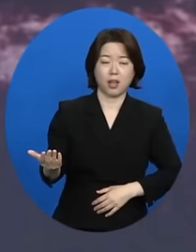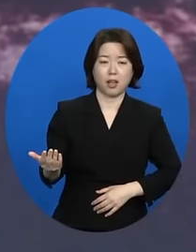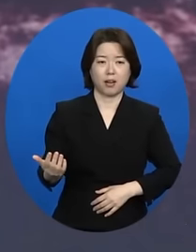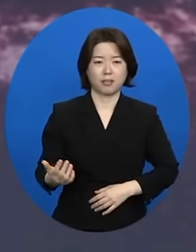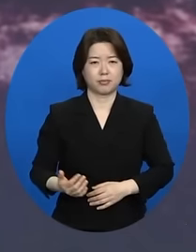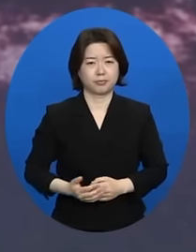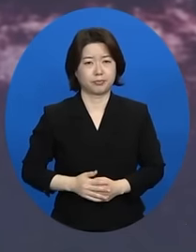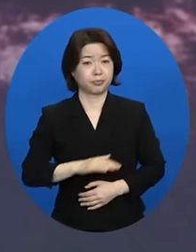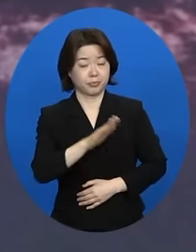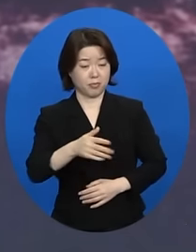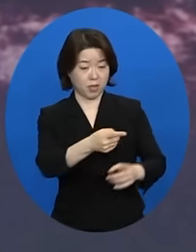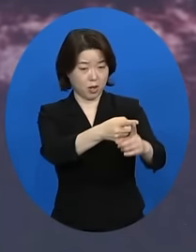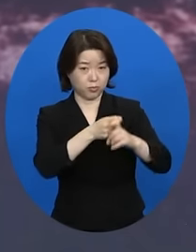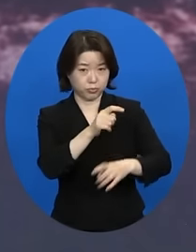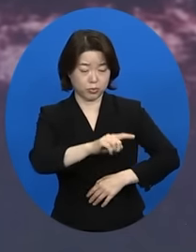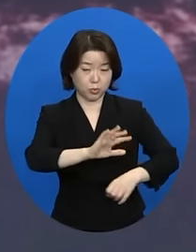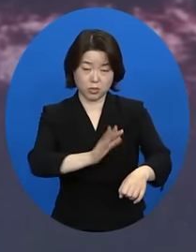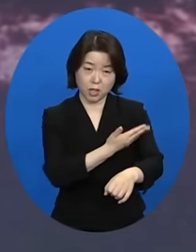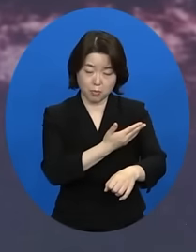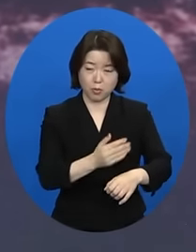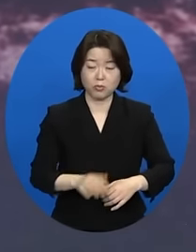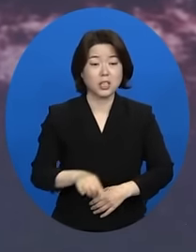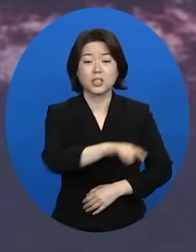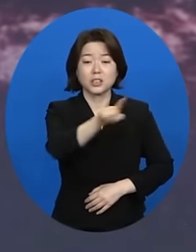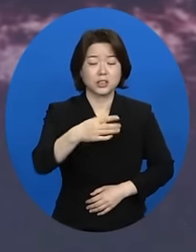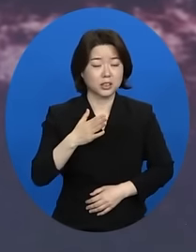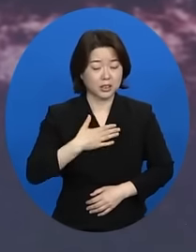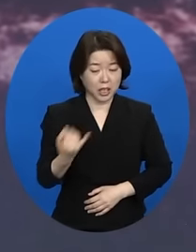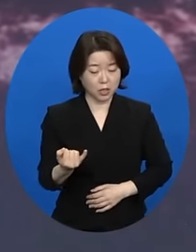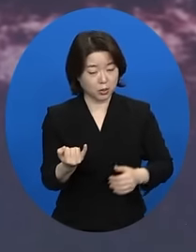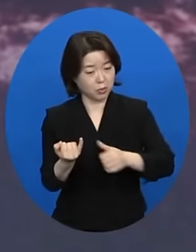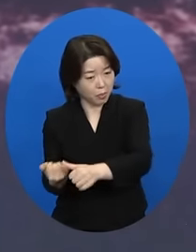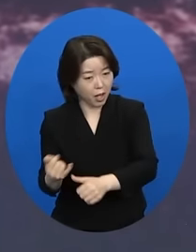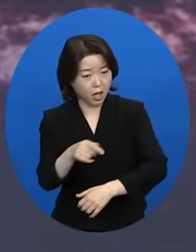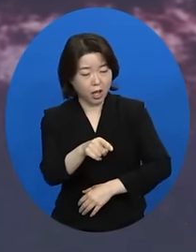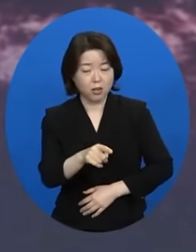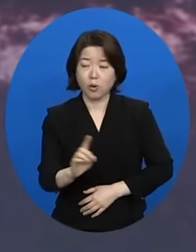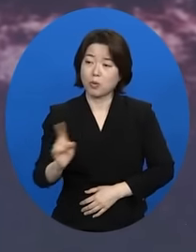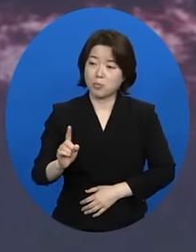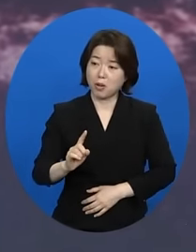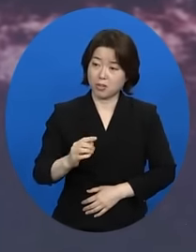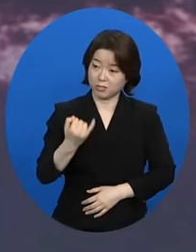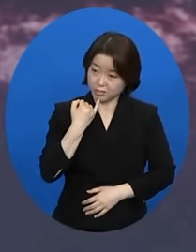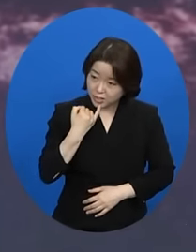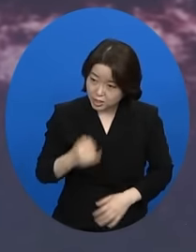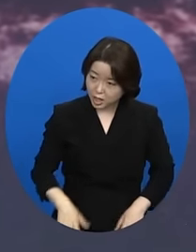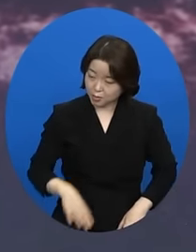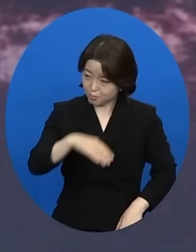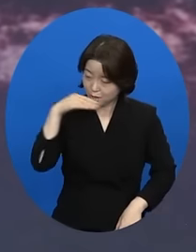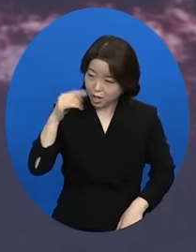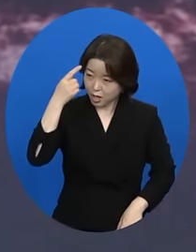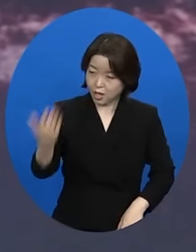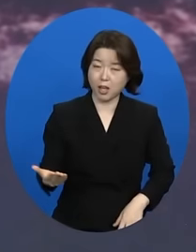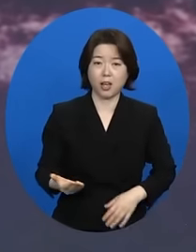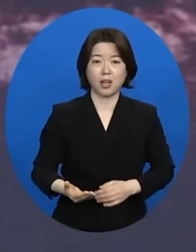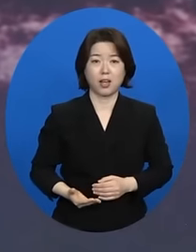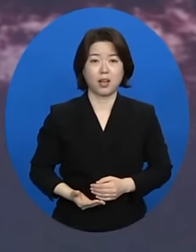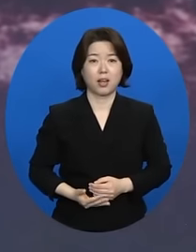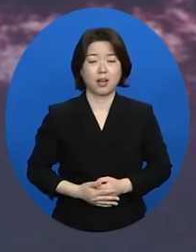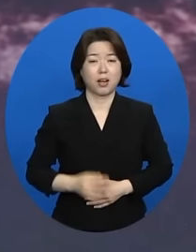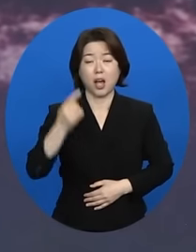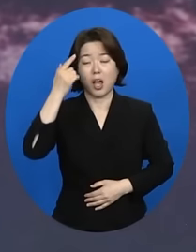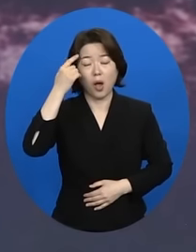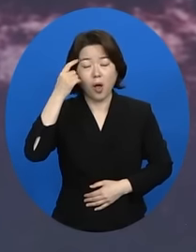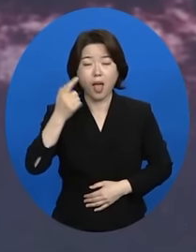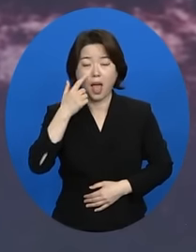그러니까 우리가 복수한 것은 잘못이고 그들이 우리 여동생을 창녀처럼 대우한 것은 아버지 옳은 겁니까? 왜